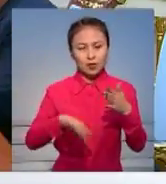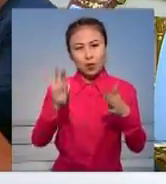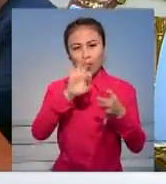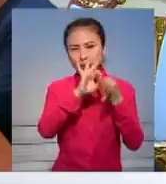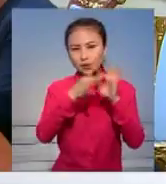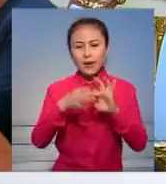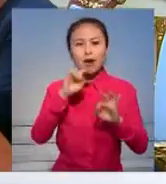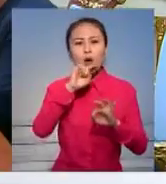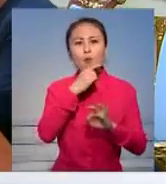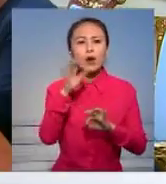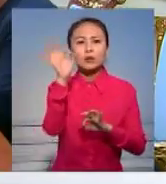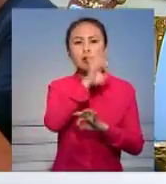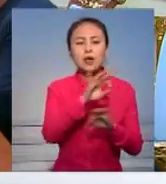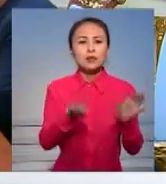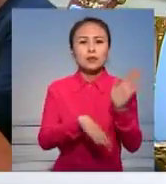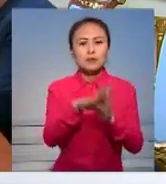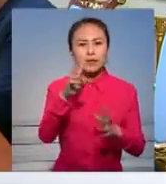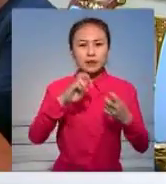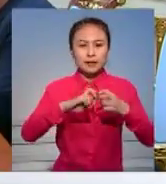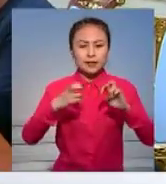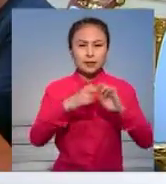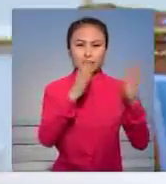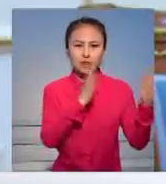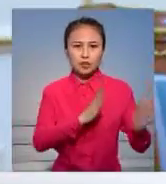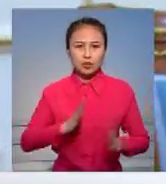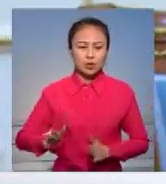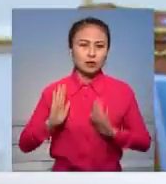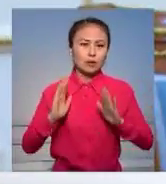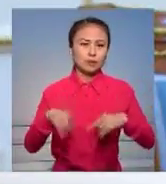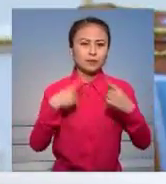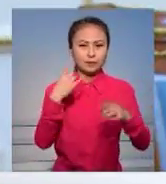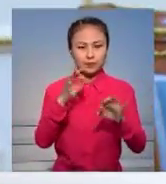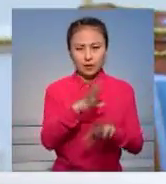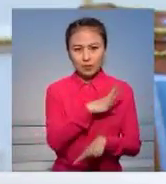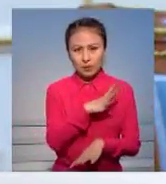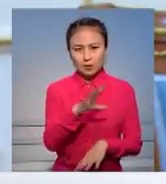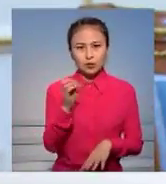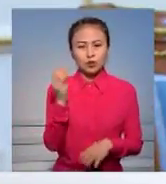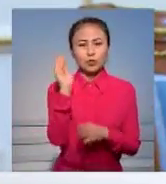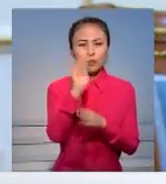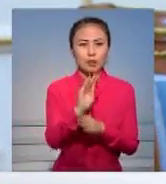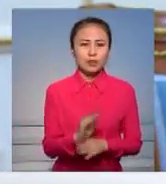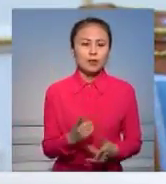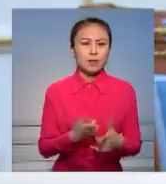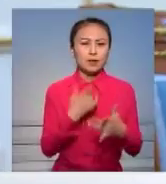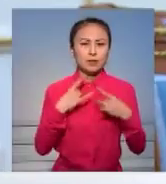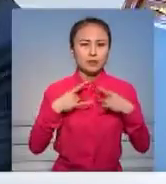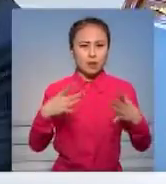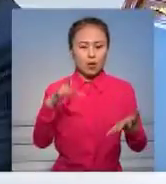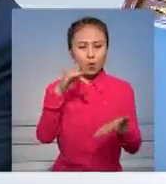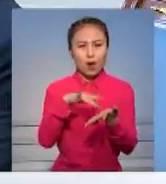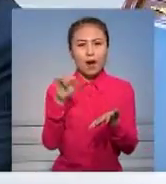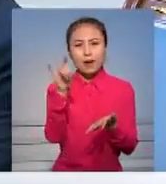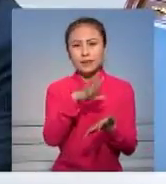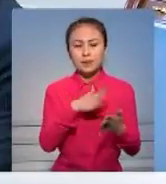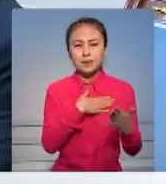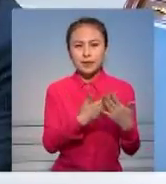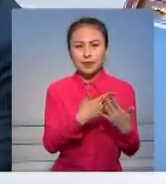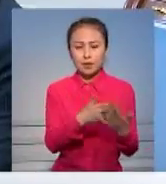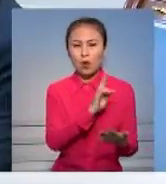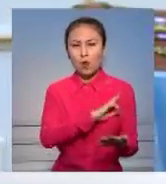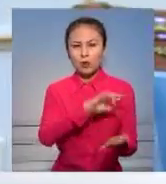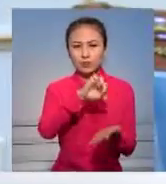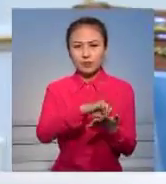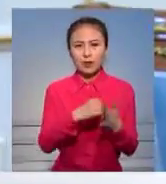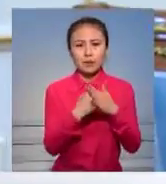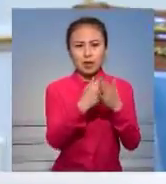дамып, экономикалық-гуманитарлық саладағы мәселелер реттеліп келе жатқанын атап өтті. Сондай-ақ мәртебелі меймандың Орталық Азиядағы белсенді қызметіне